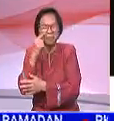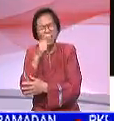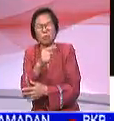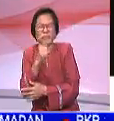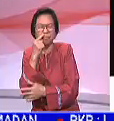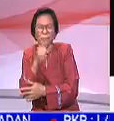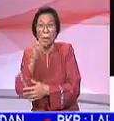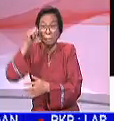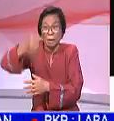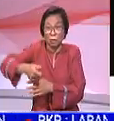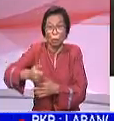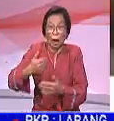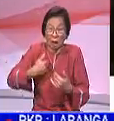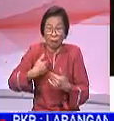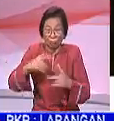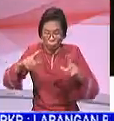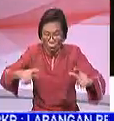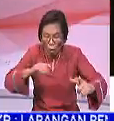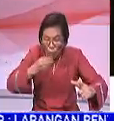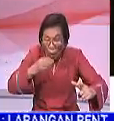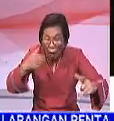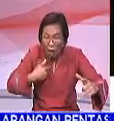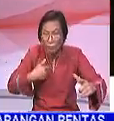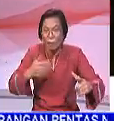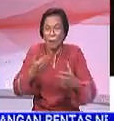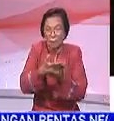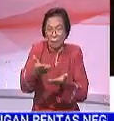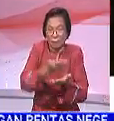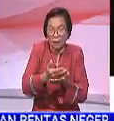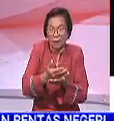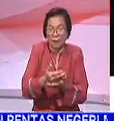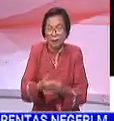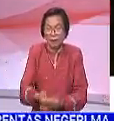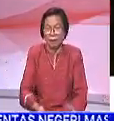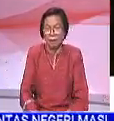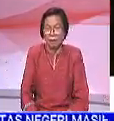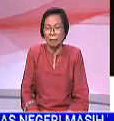Kalau misalnya kalau esok ada lagi lauk, kau bari-bari kat beli hari ni. Tadi,